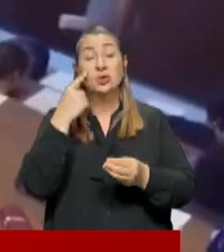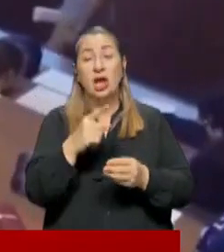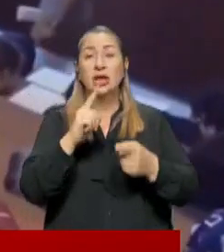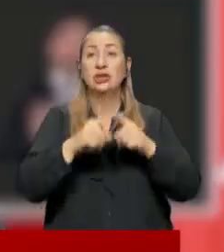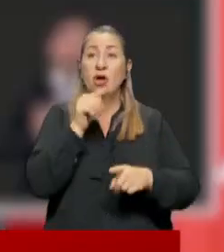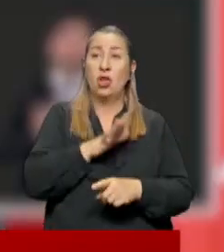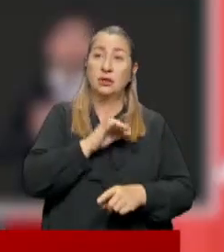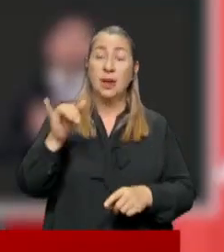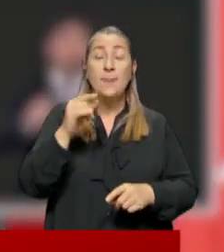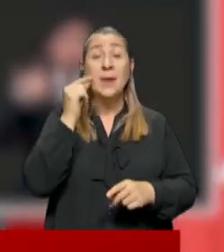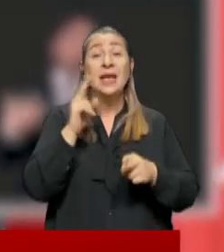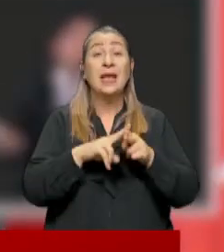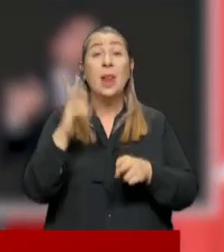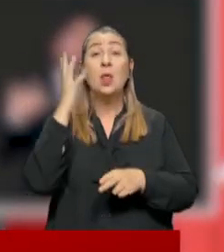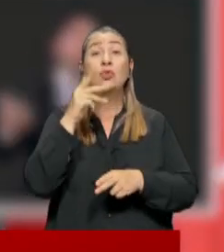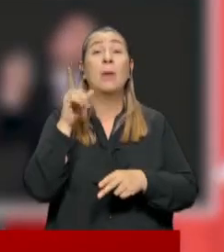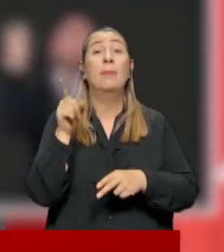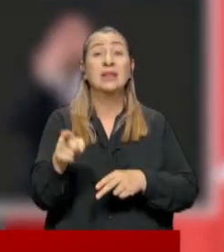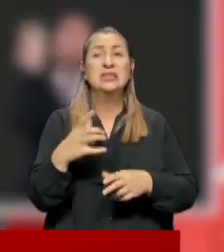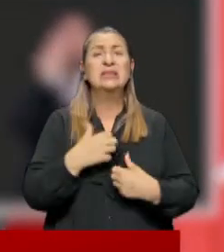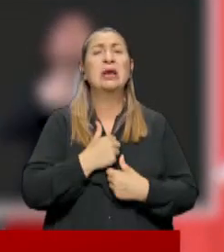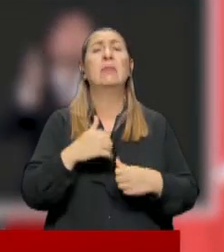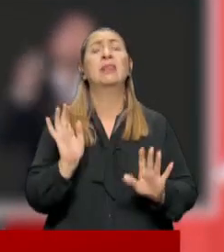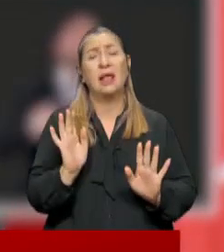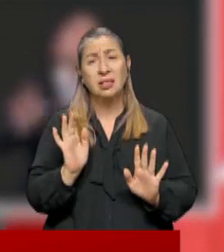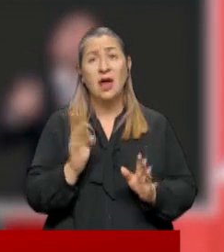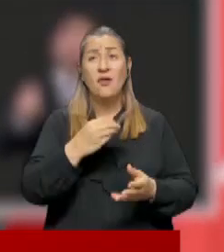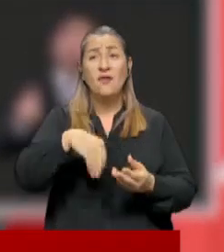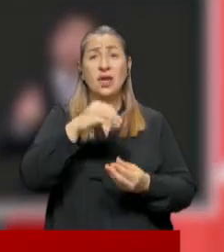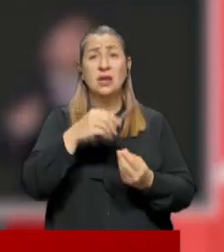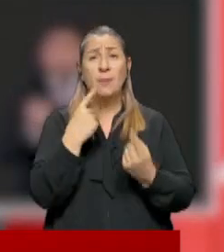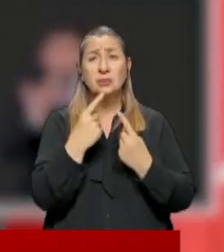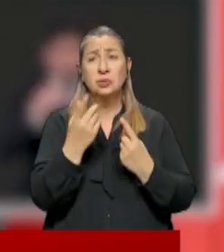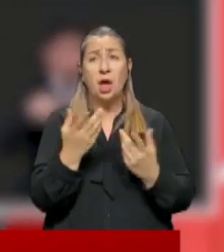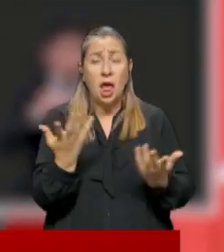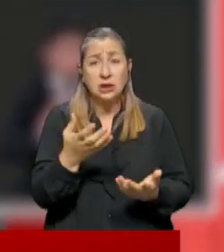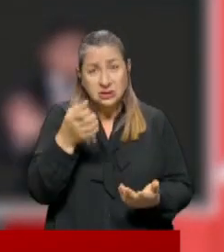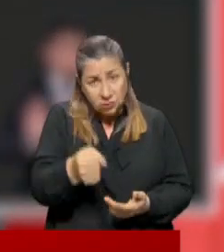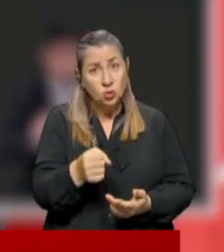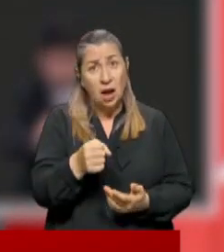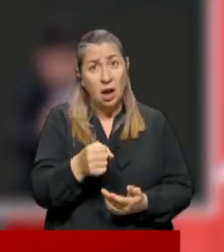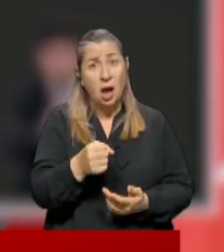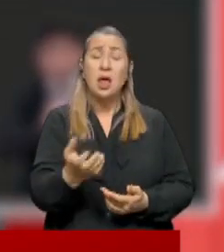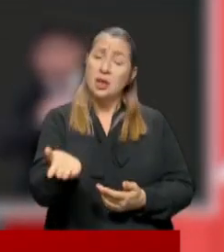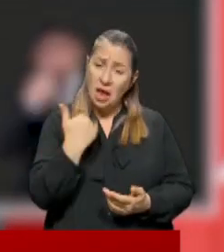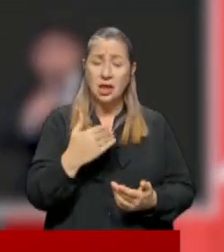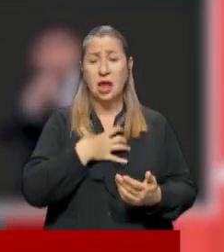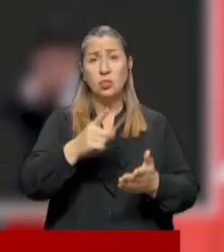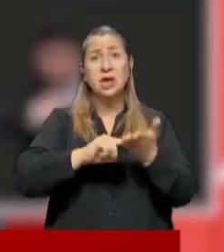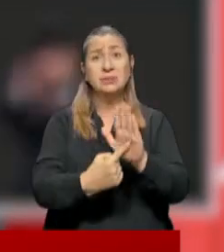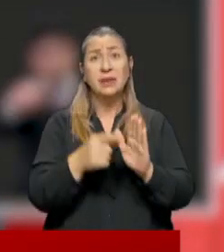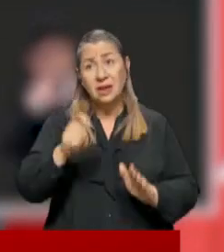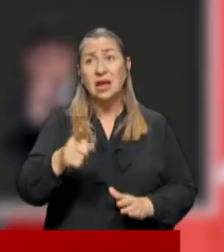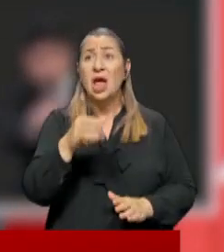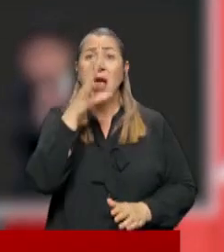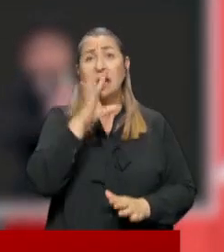Kılıçdaroğlu'na yüklendi Vay Kemal utanmadan sıkılmadan faizden bahsediyorum Eğer Sıkıyorsa gel kendim bunu